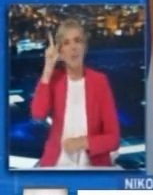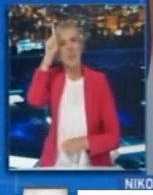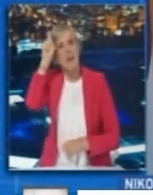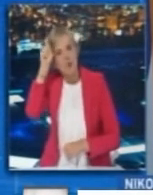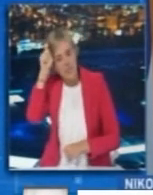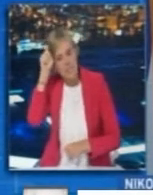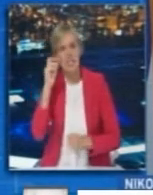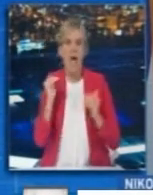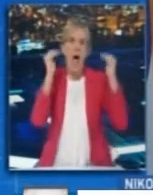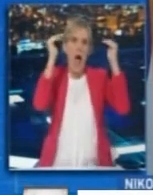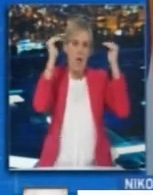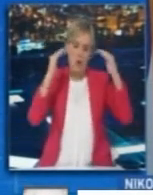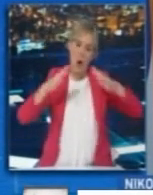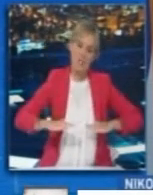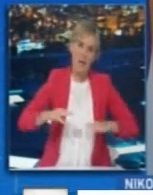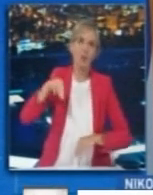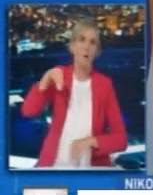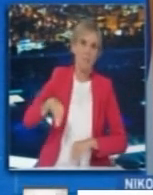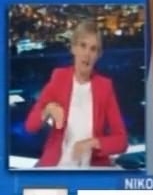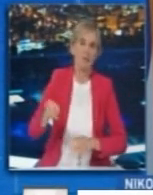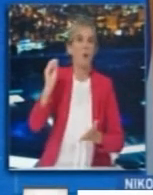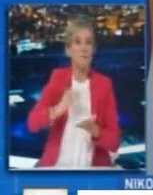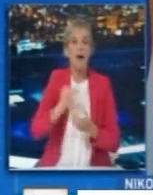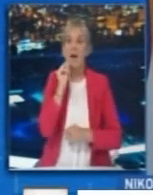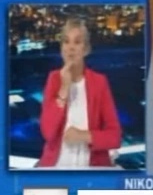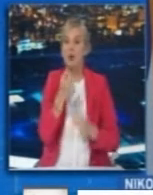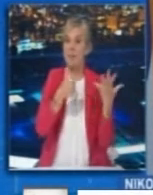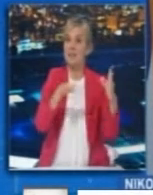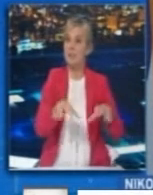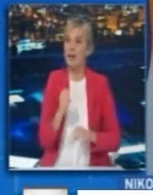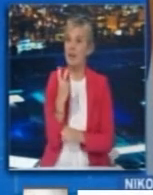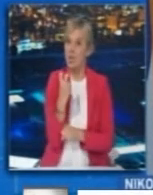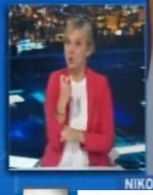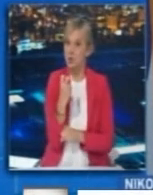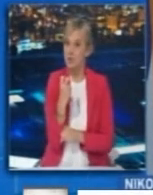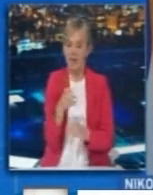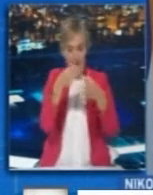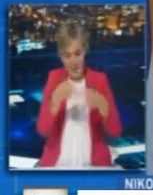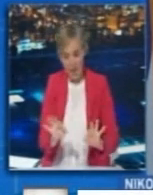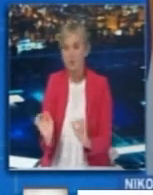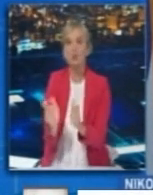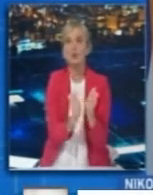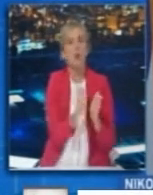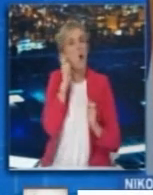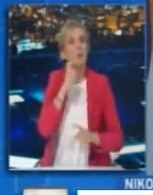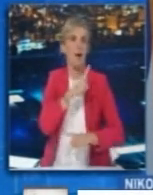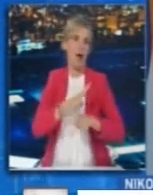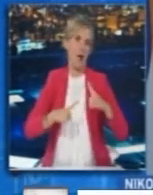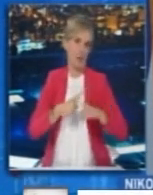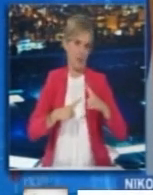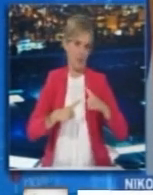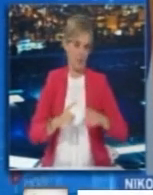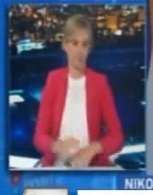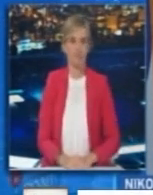Κάτω Μέλπια και με νέο μήνυμα στις 6 παρα 20 για εκένωση του οικισμού Χράνη προς ασφαλή κατεύθυνση. Επίσης, μετά